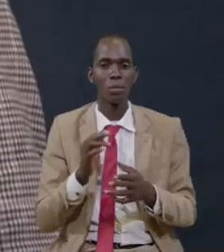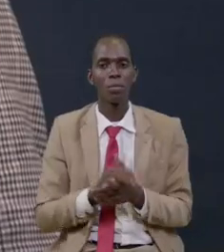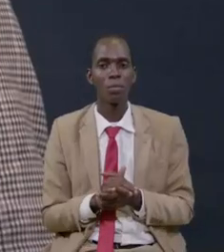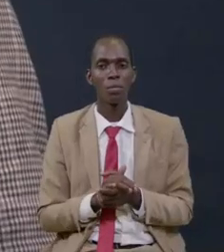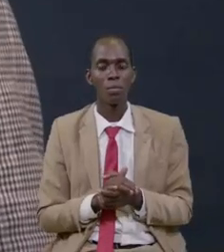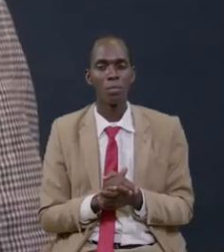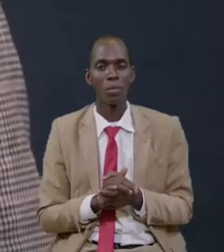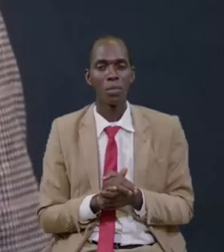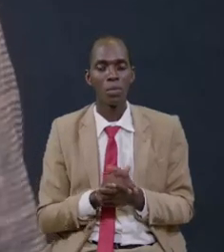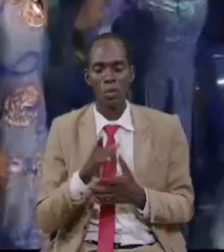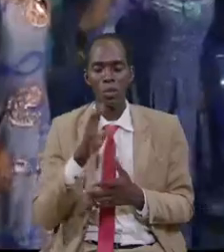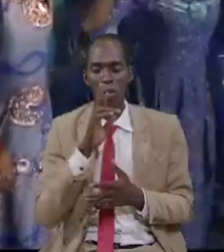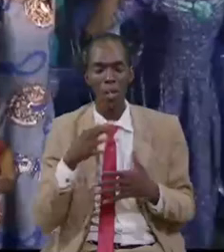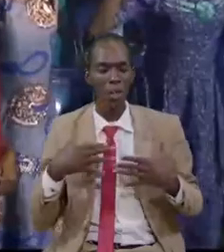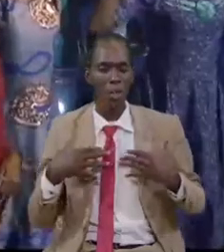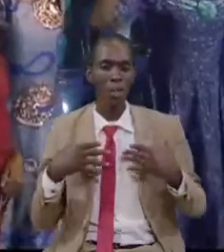Guéris.